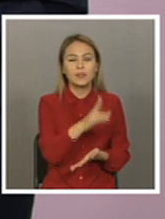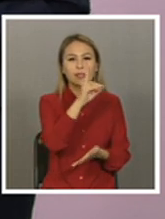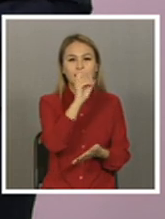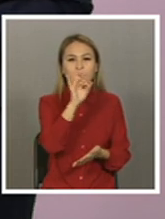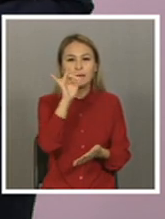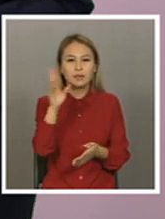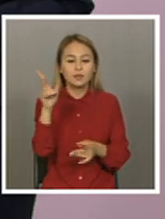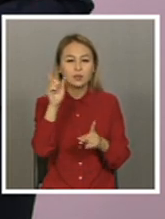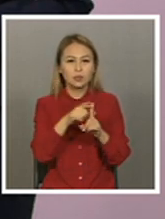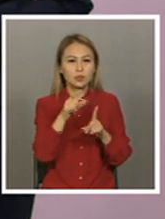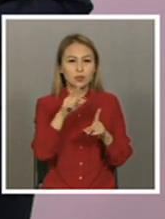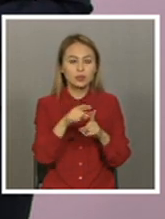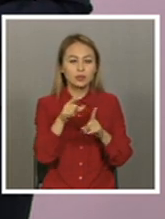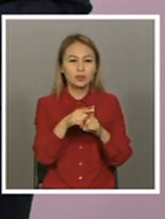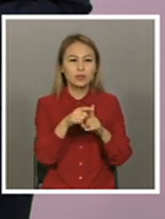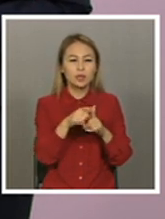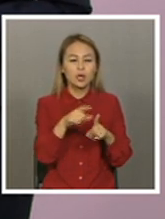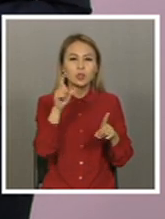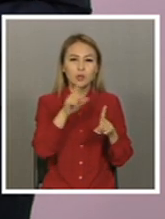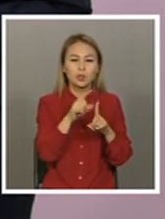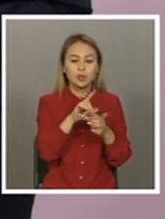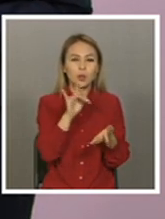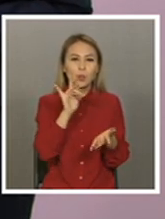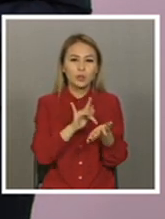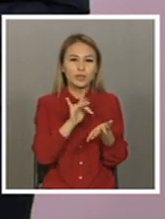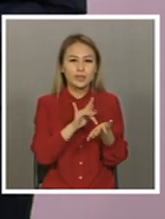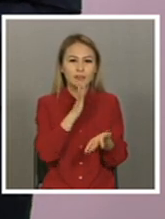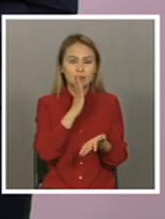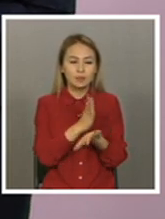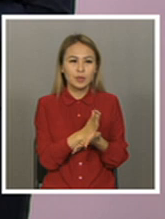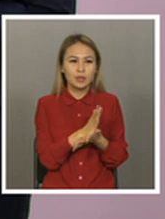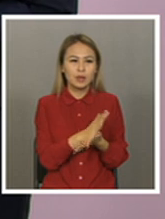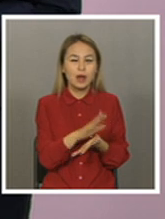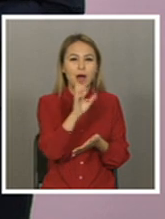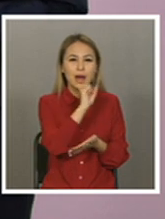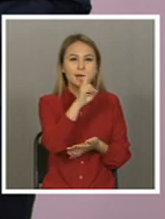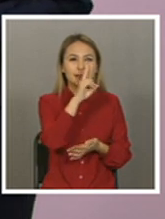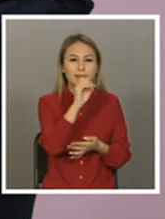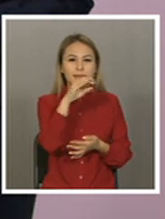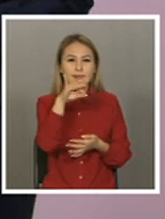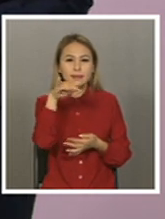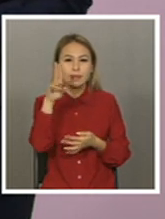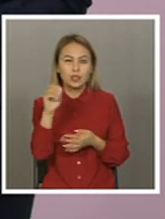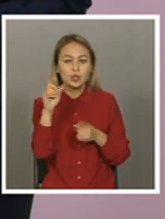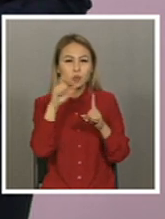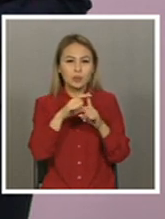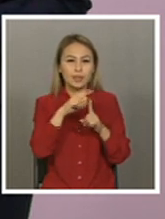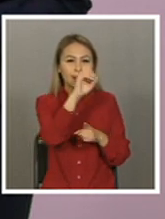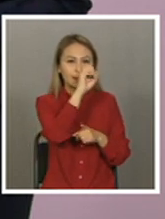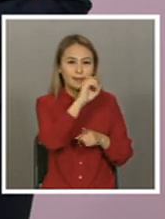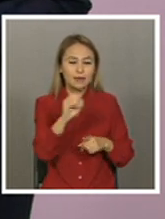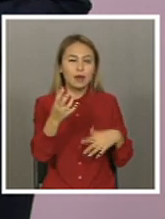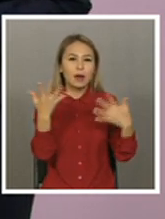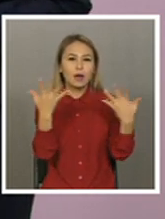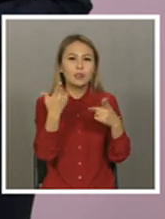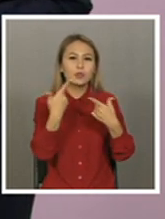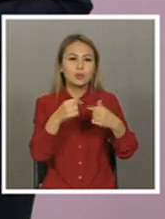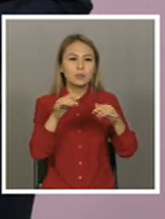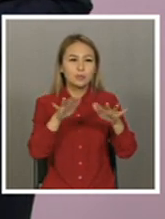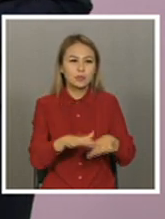сөзінде сөздің ортасында кездеседі. Ал кесіртке сөзінде е дыбысы сөздің қай жерінде кездеседі?